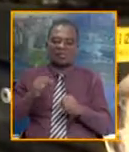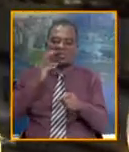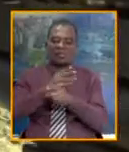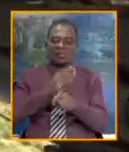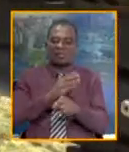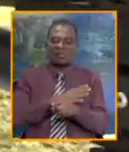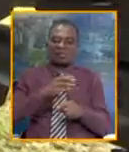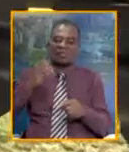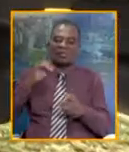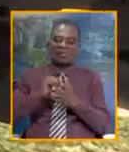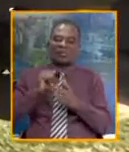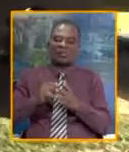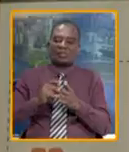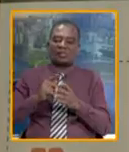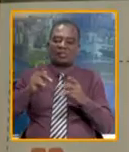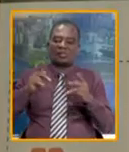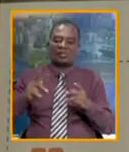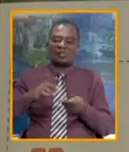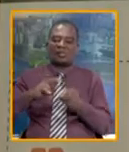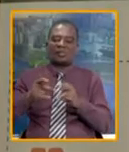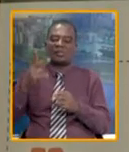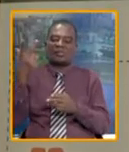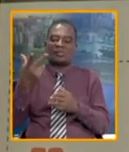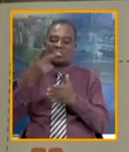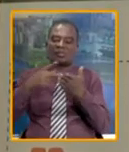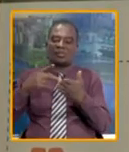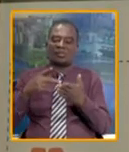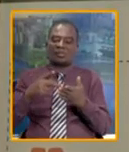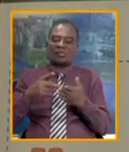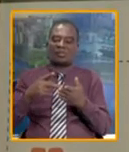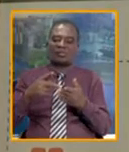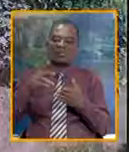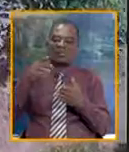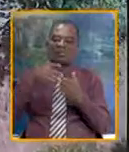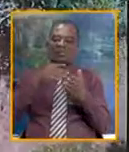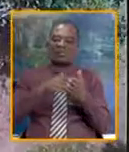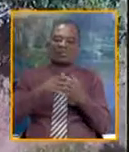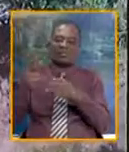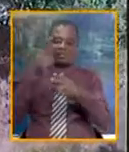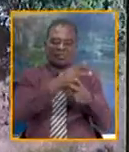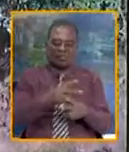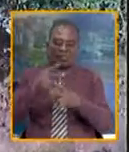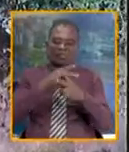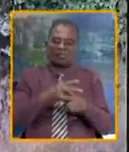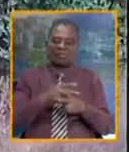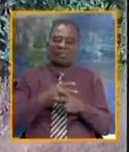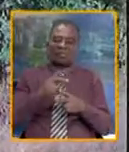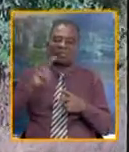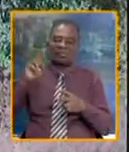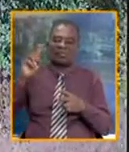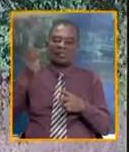forêts. Cette stratégie se décline en trois composantes. La composante surveillance, la